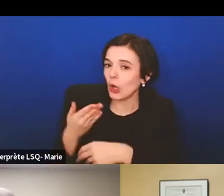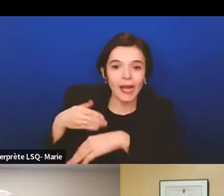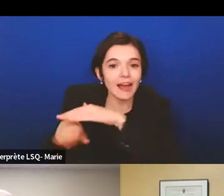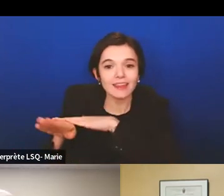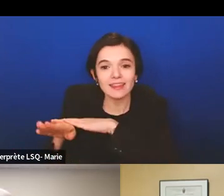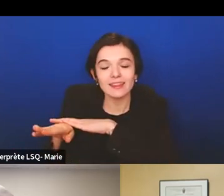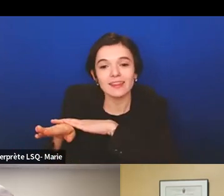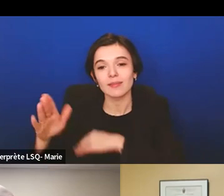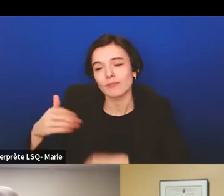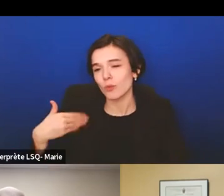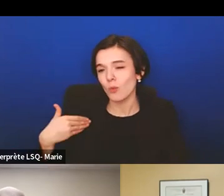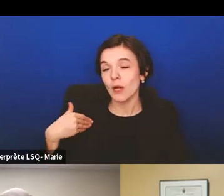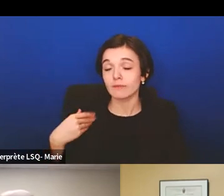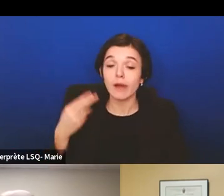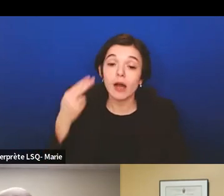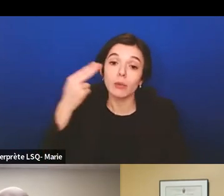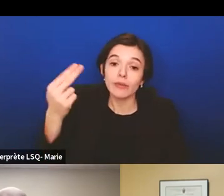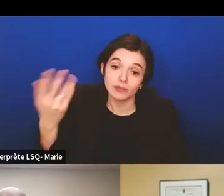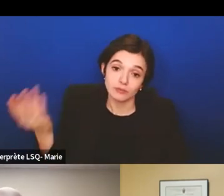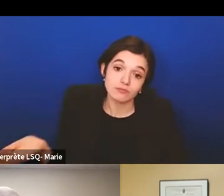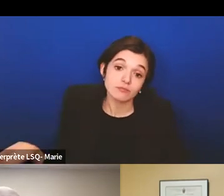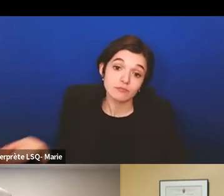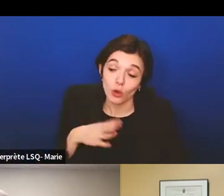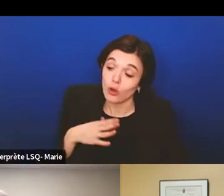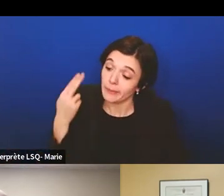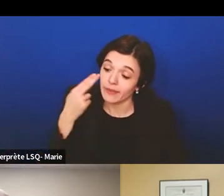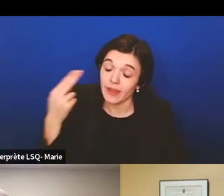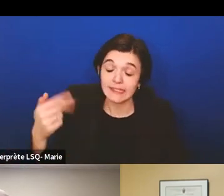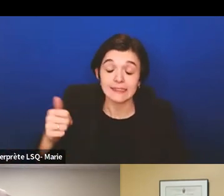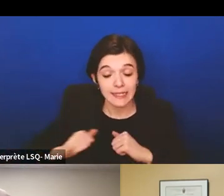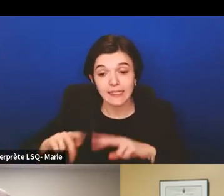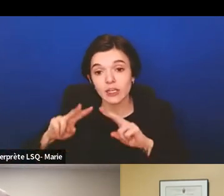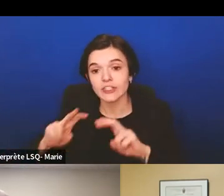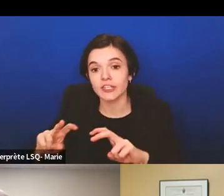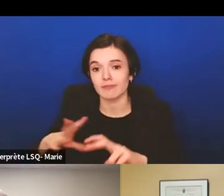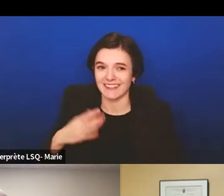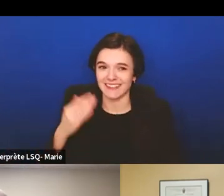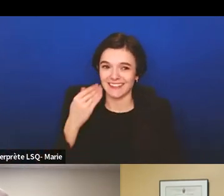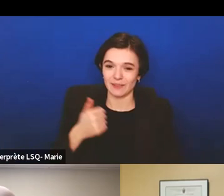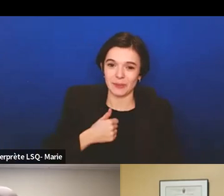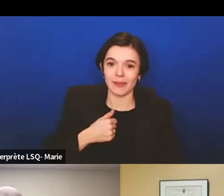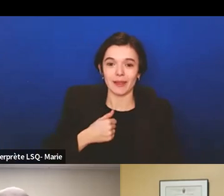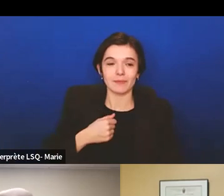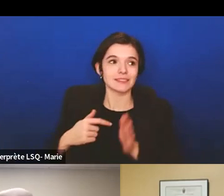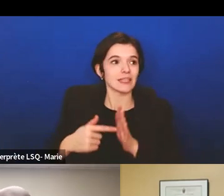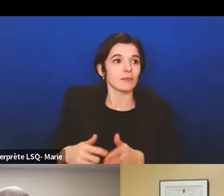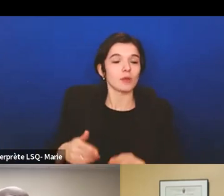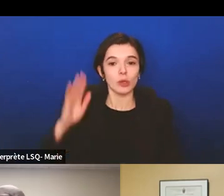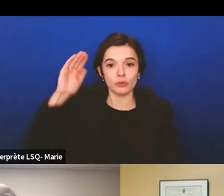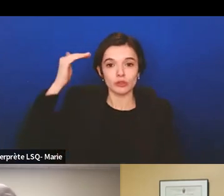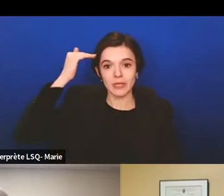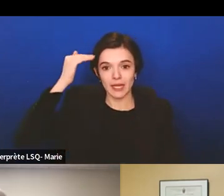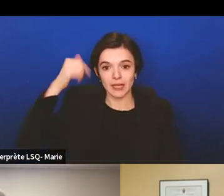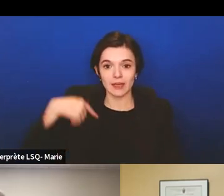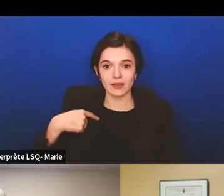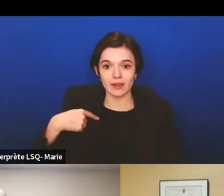aller? Il y a des hypothèses qu'on va essayer de creuser, mais on sait d'emblée que si moi je suis musulman et que je vais dans un établissement, je ne